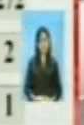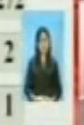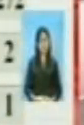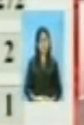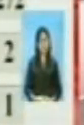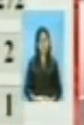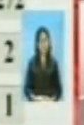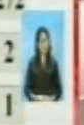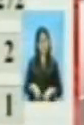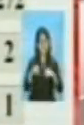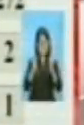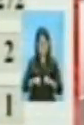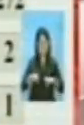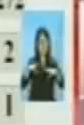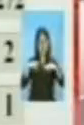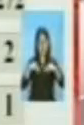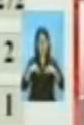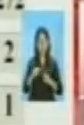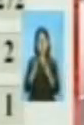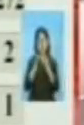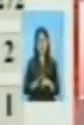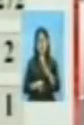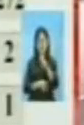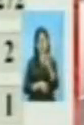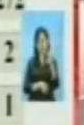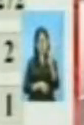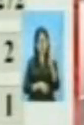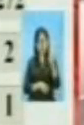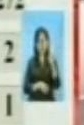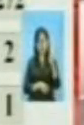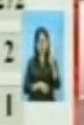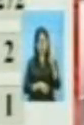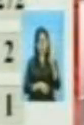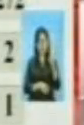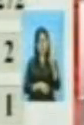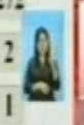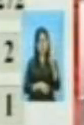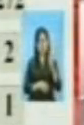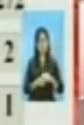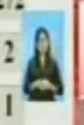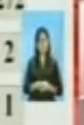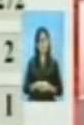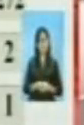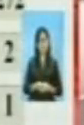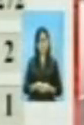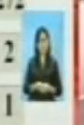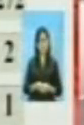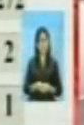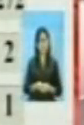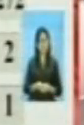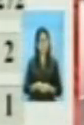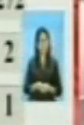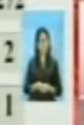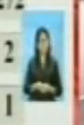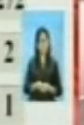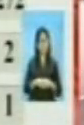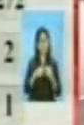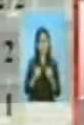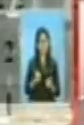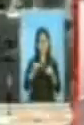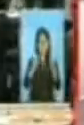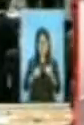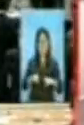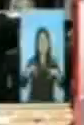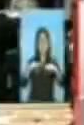มติครับเห็นด้วย272 นี่แค่เห็นด้วยกับการเลื่อนเท่านั้นเองนะแล้วเดี๋ยวจะไปยุบไปในเรื่องพรบ